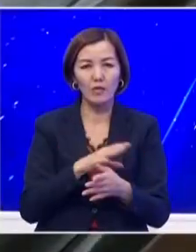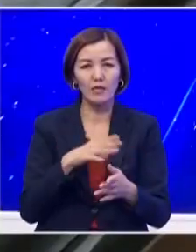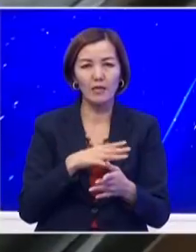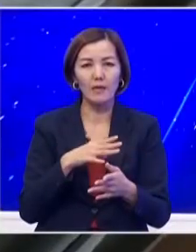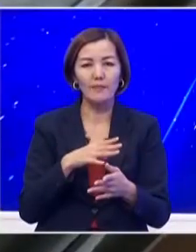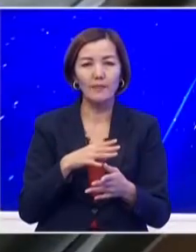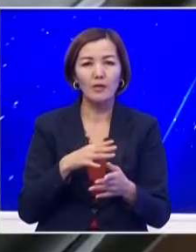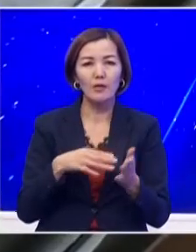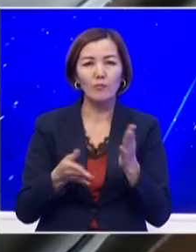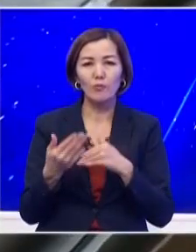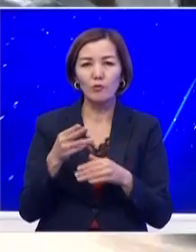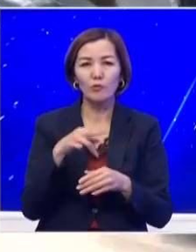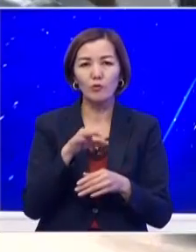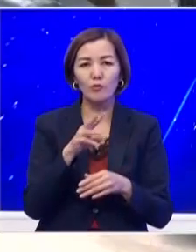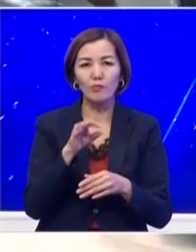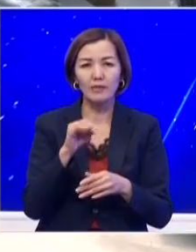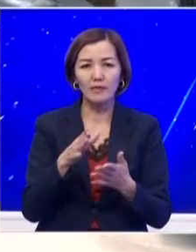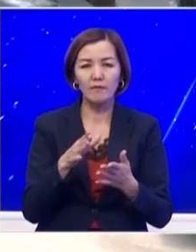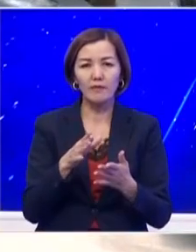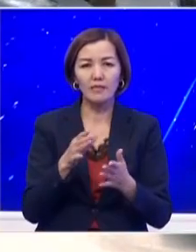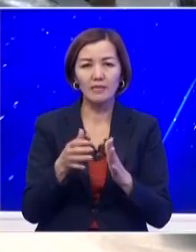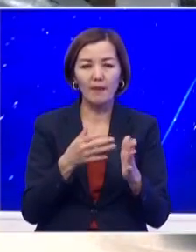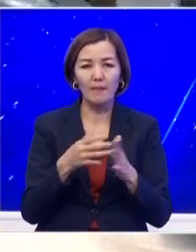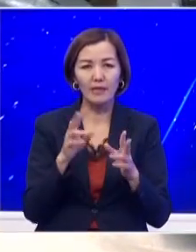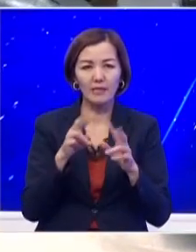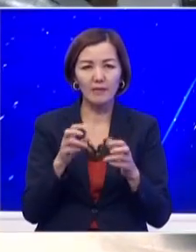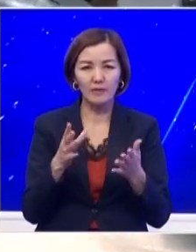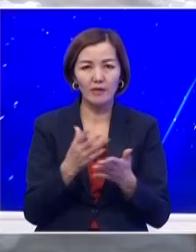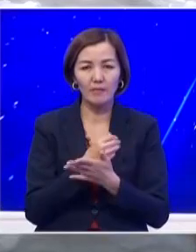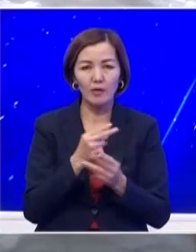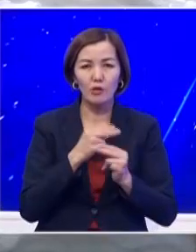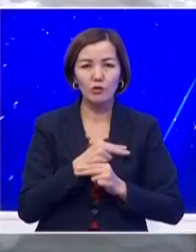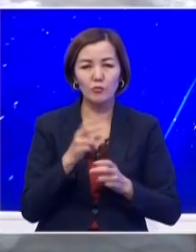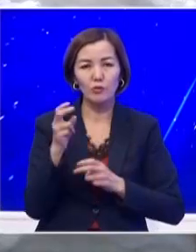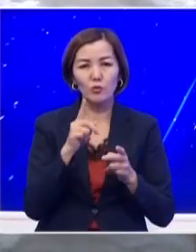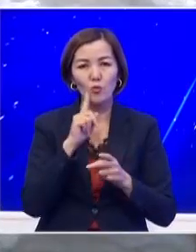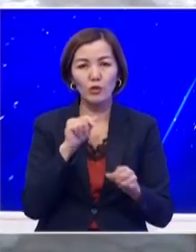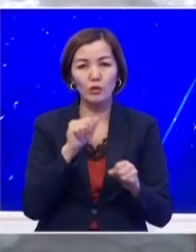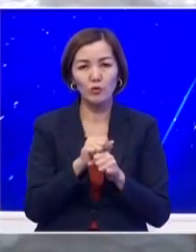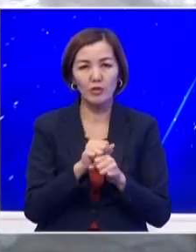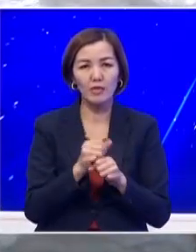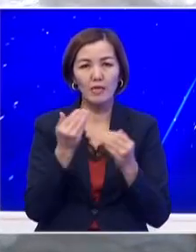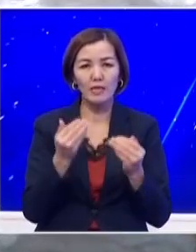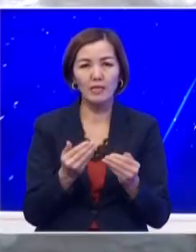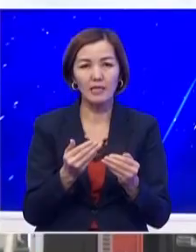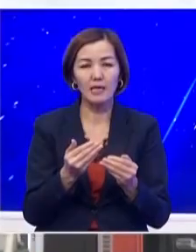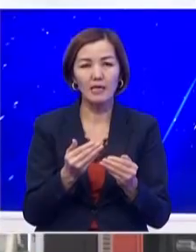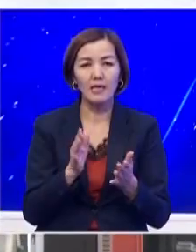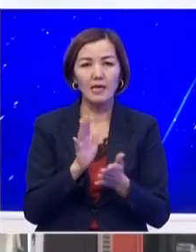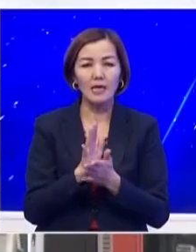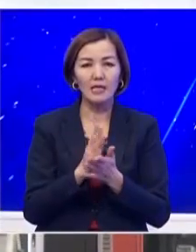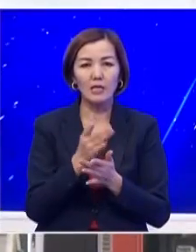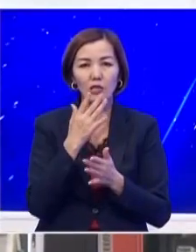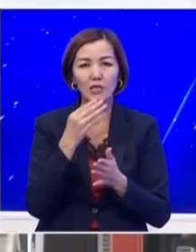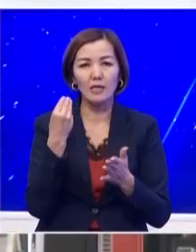қолданылады. Бұрын соңды Дорпласт Инвест шикізат таппай әбден саңдалып, зауыт жұмысын уақытша тоқтатқан. Өйткені қалдық шетелге